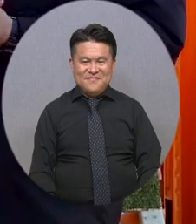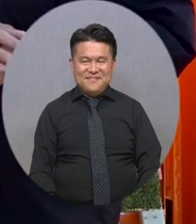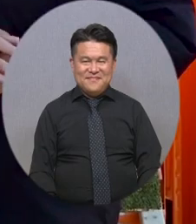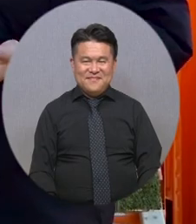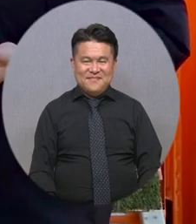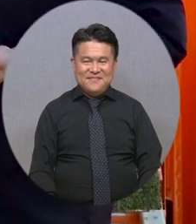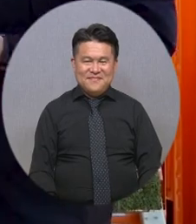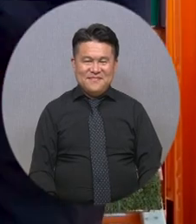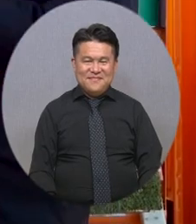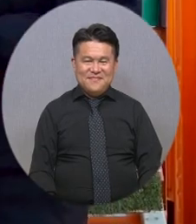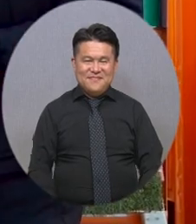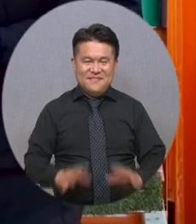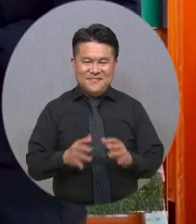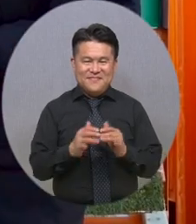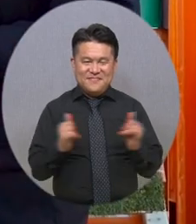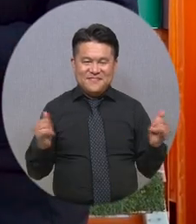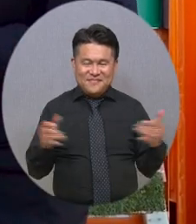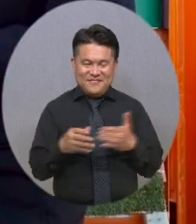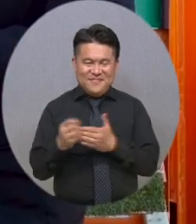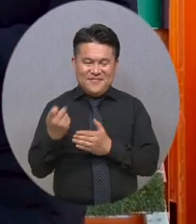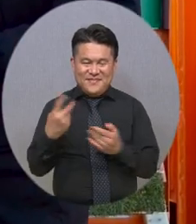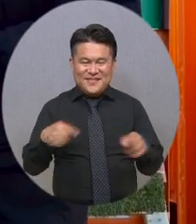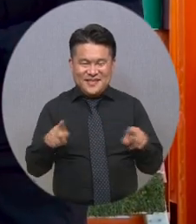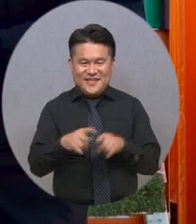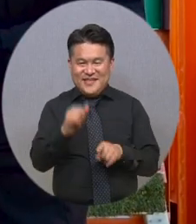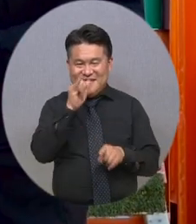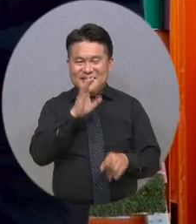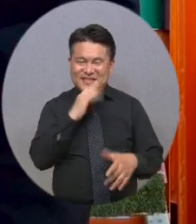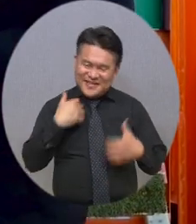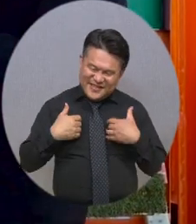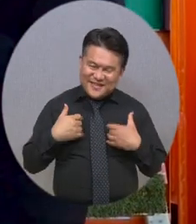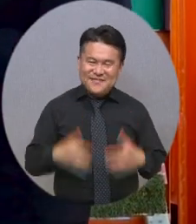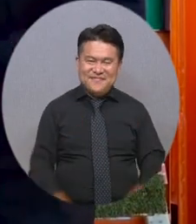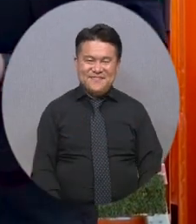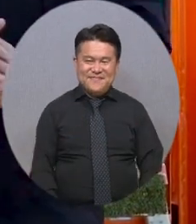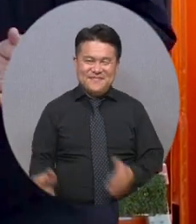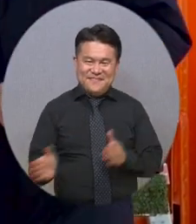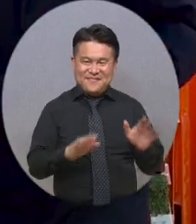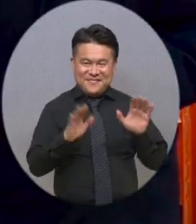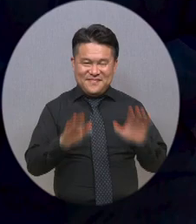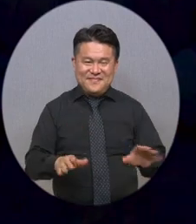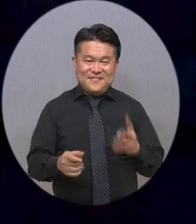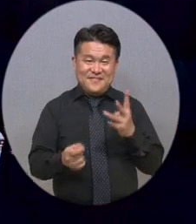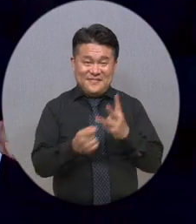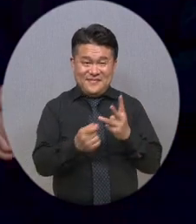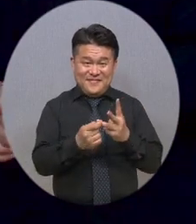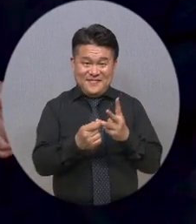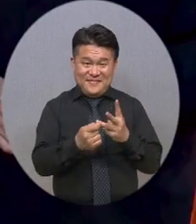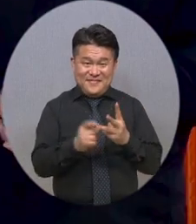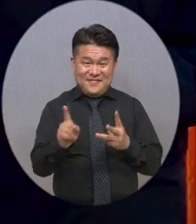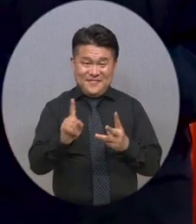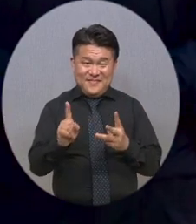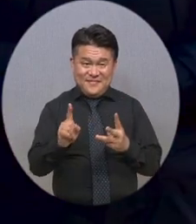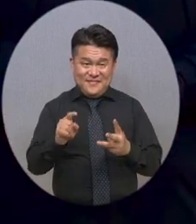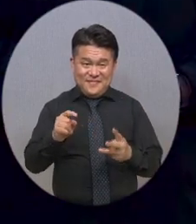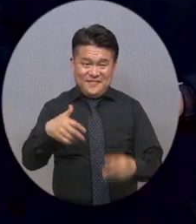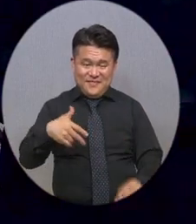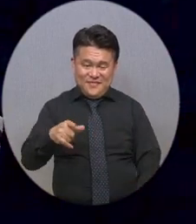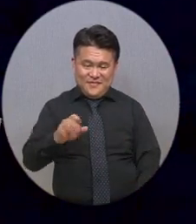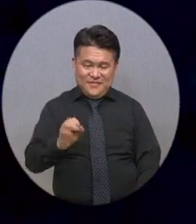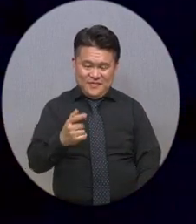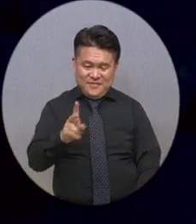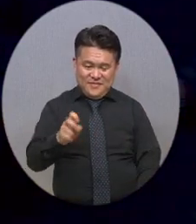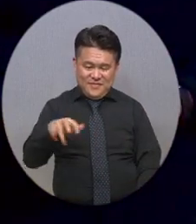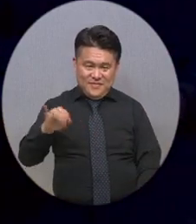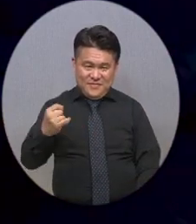국내 안내한TV와 같이 함께해서 너무 즐겁습니다. 자, 이번에는 세 번째 정남진 장흥 표고에 대해서